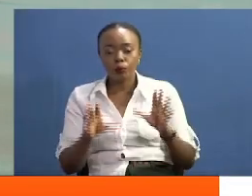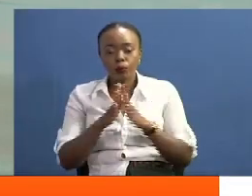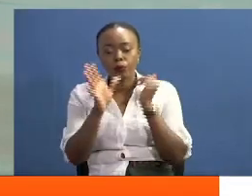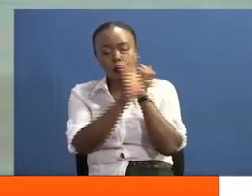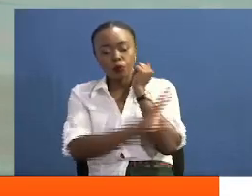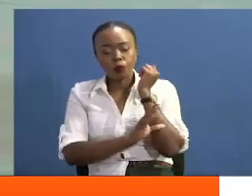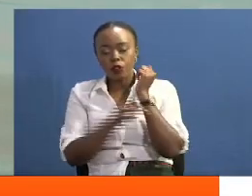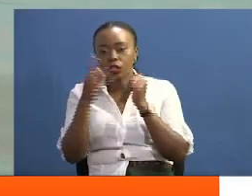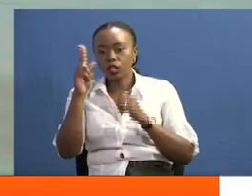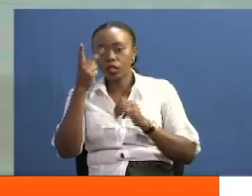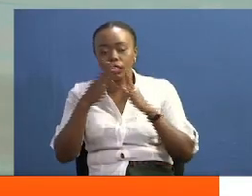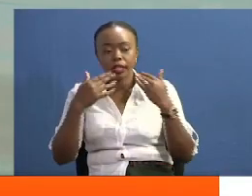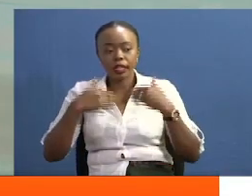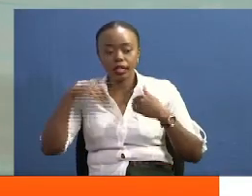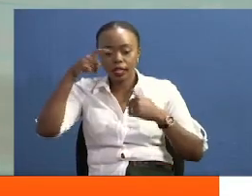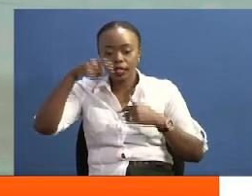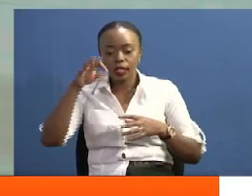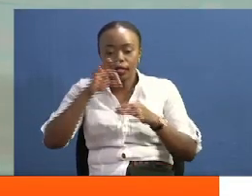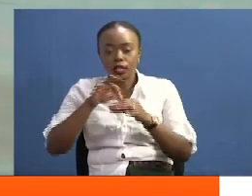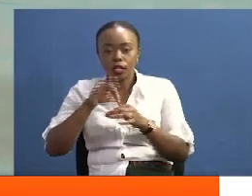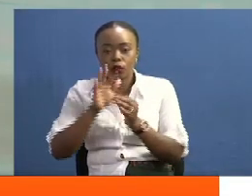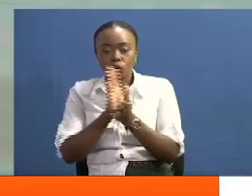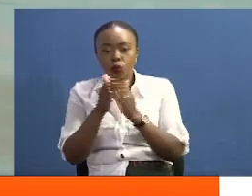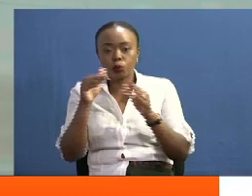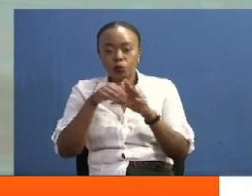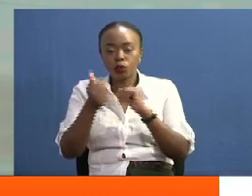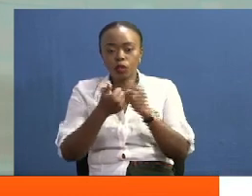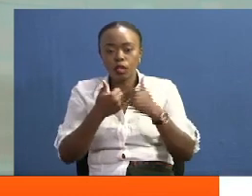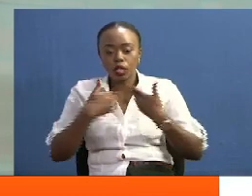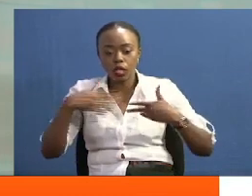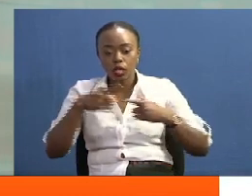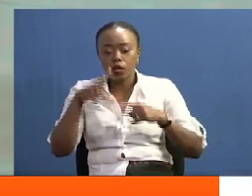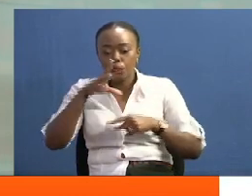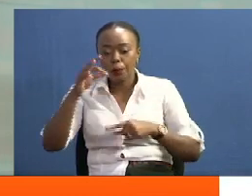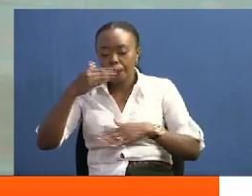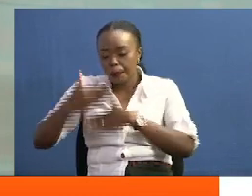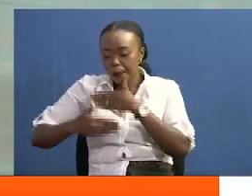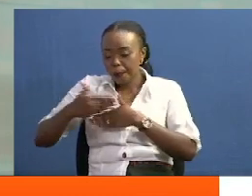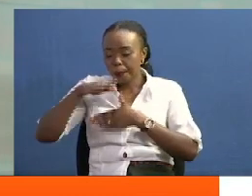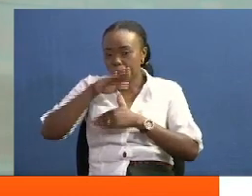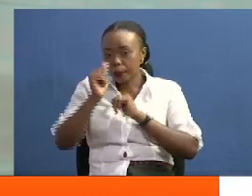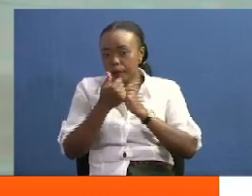Taifa la Kenya bado lina haja ya kuongeza jitihada katika kuwapiku majirani zake kwenye ukanda wa Afrika.